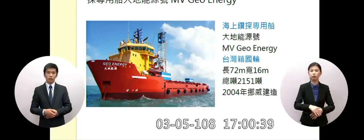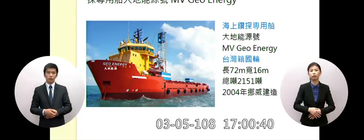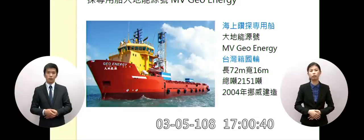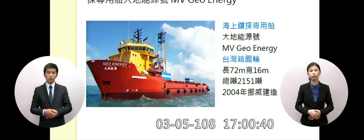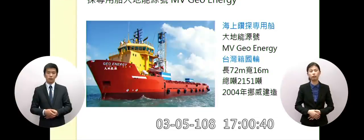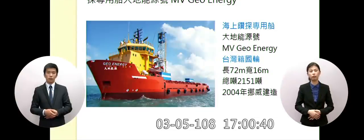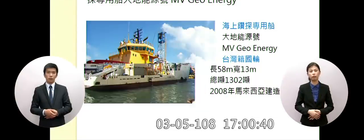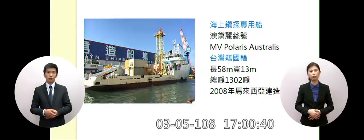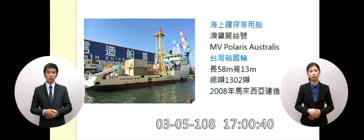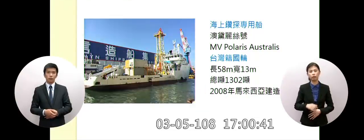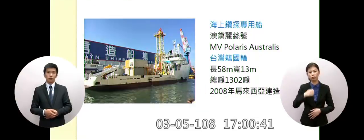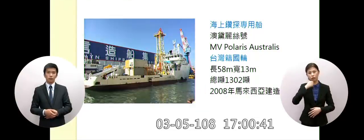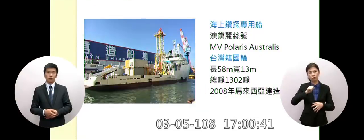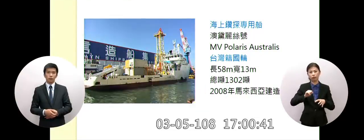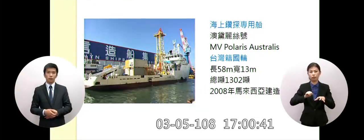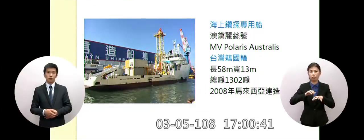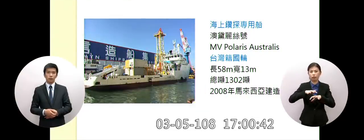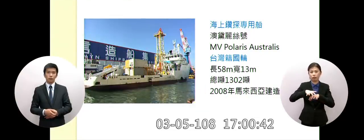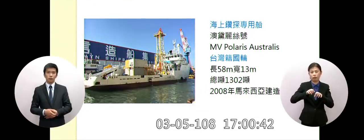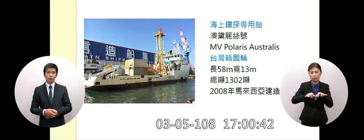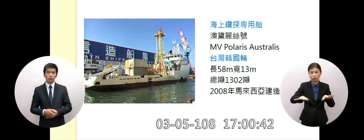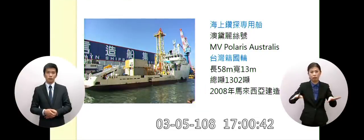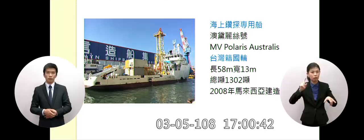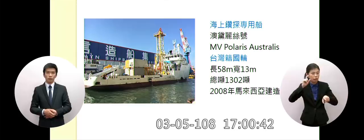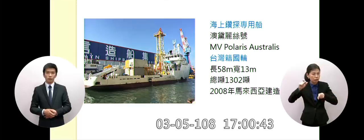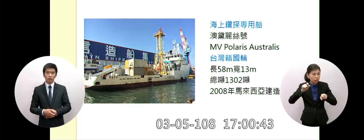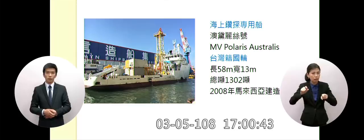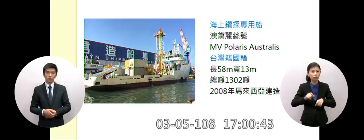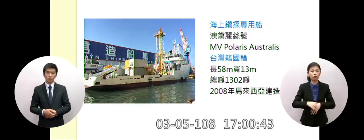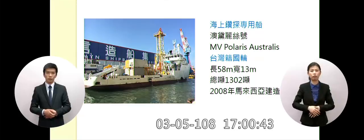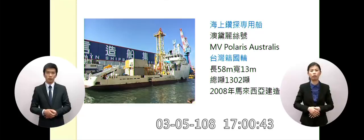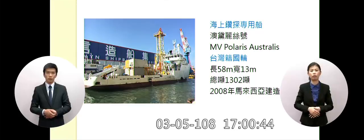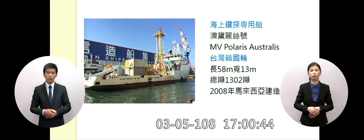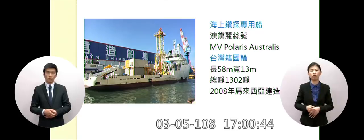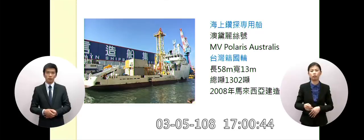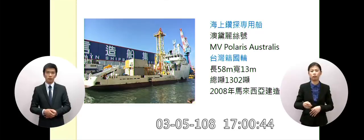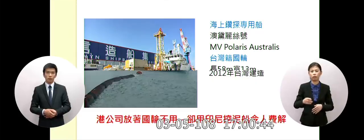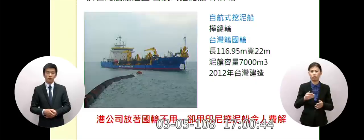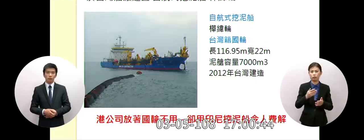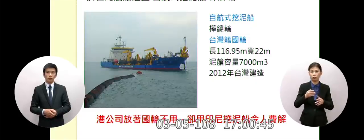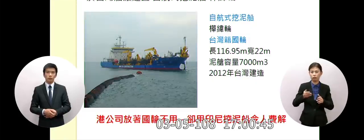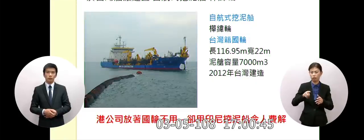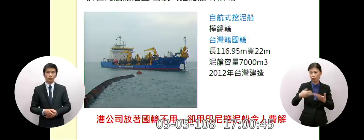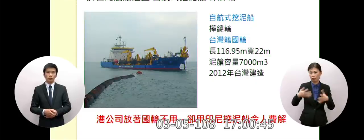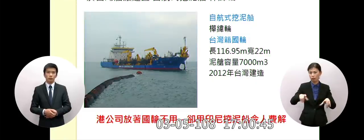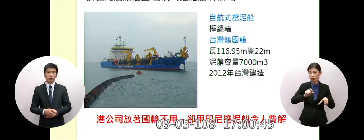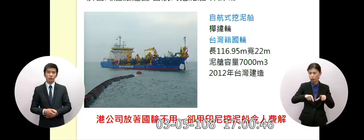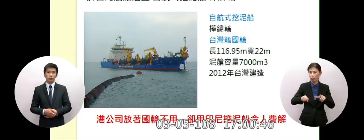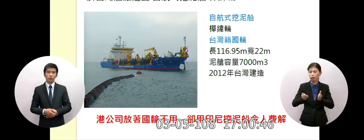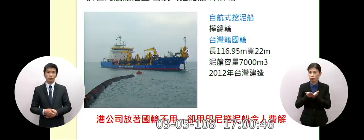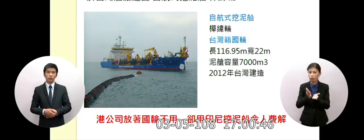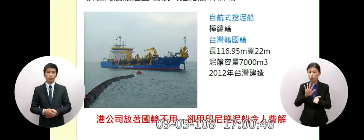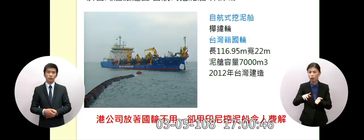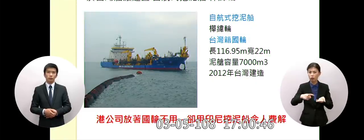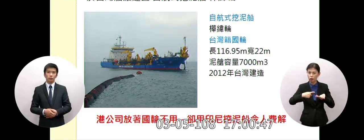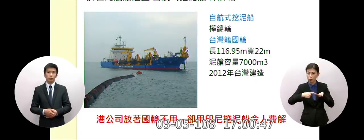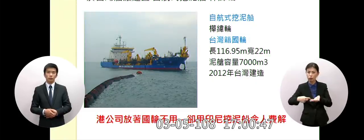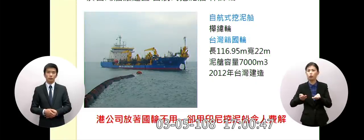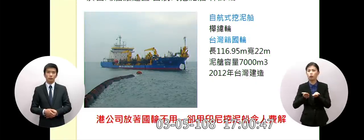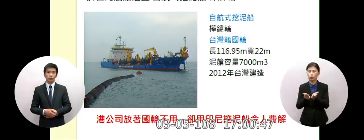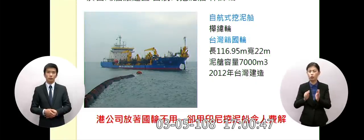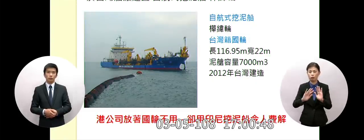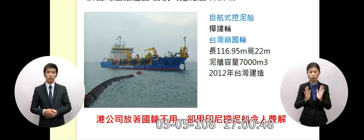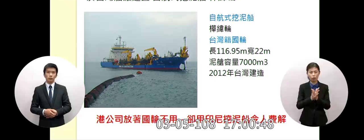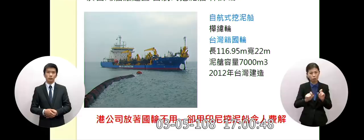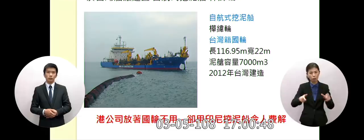我们国内的环球测绘啊，宏大企业啊，华旗营造等等，他们都有船，甚至拖船都有。但